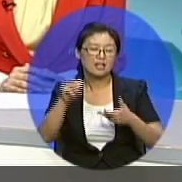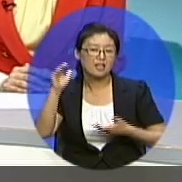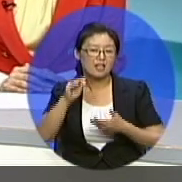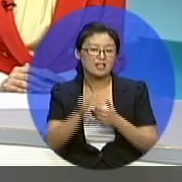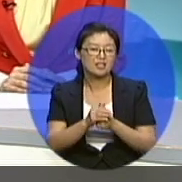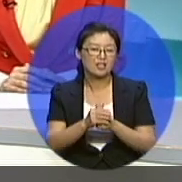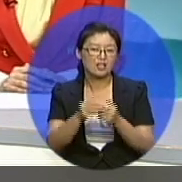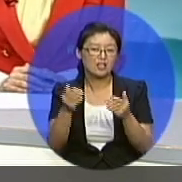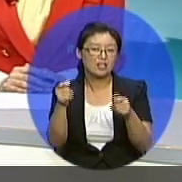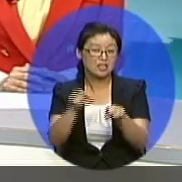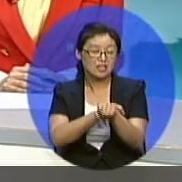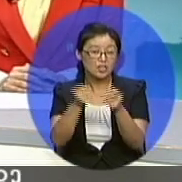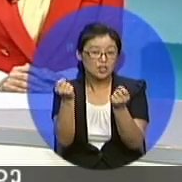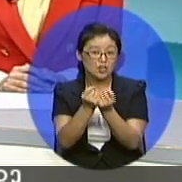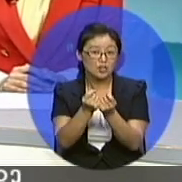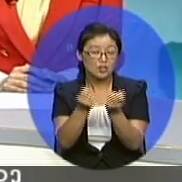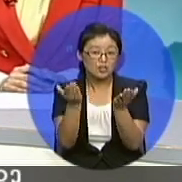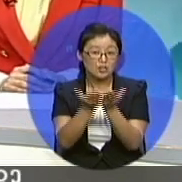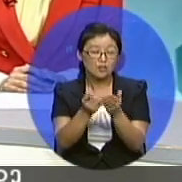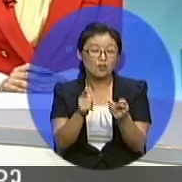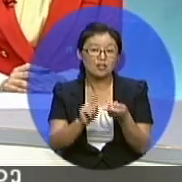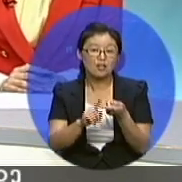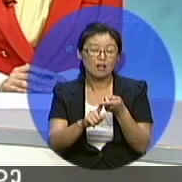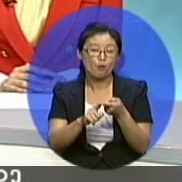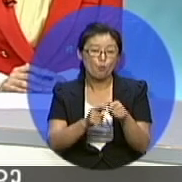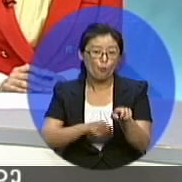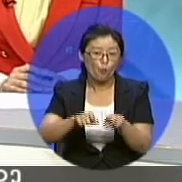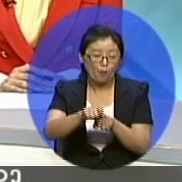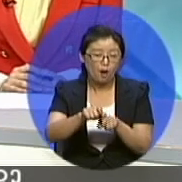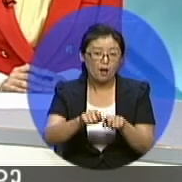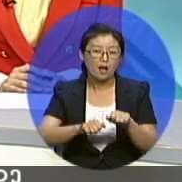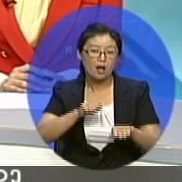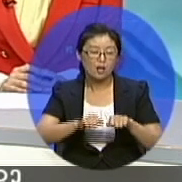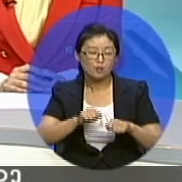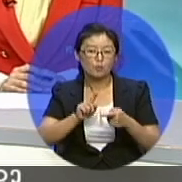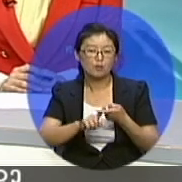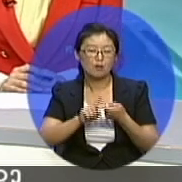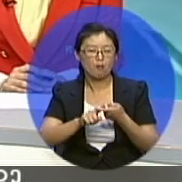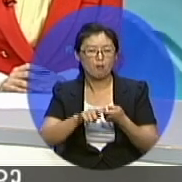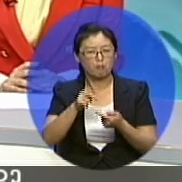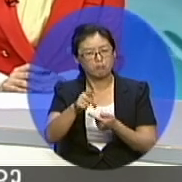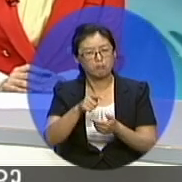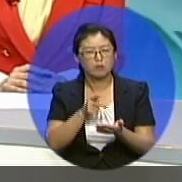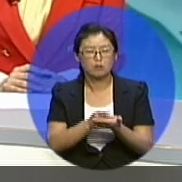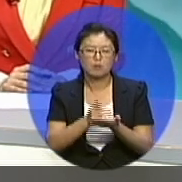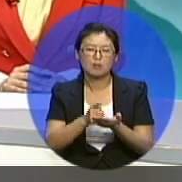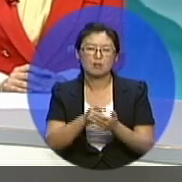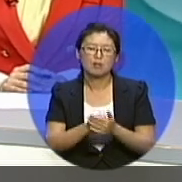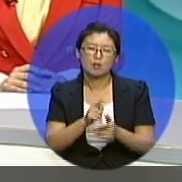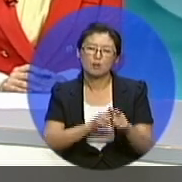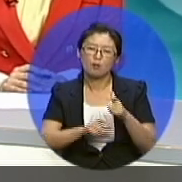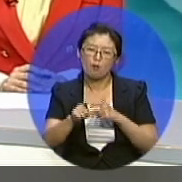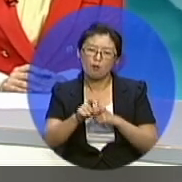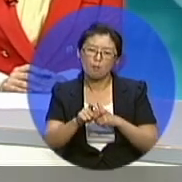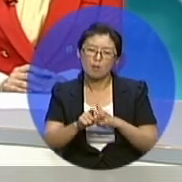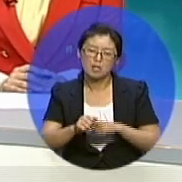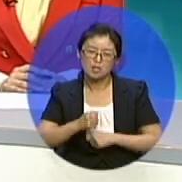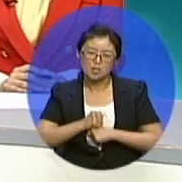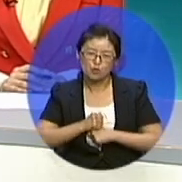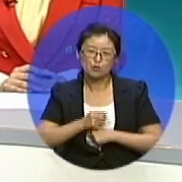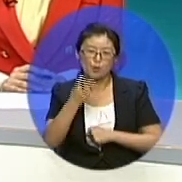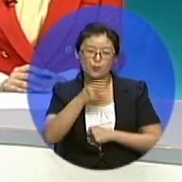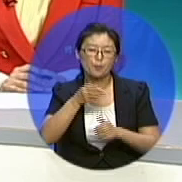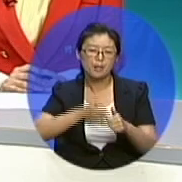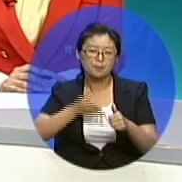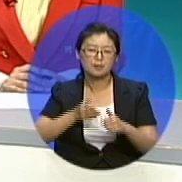특성에 따른 과잉 행동에 대한 교육 정책 방안이 이러한 교육 방식들밖에 없을까요? 보다 신중한 검토 바랍니다.